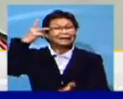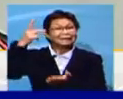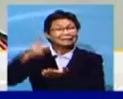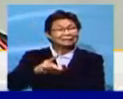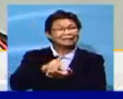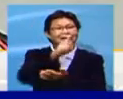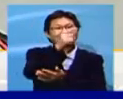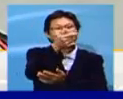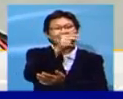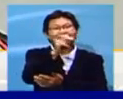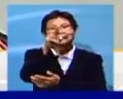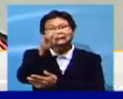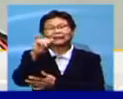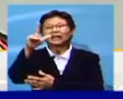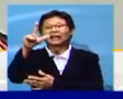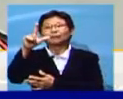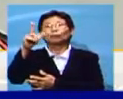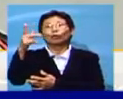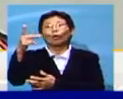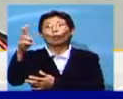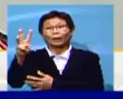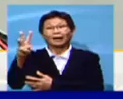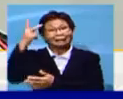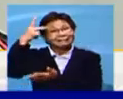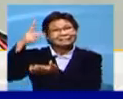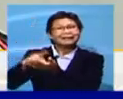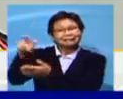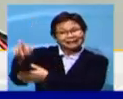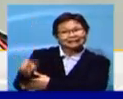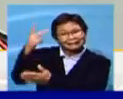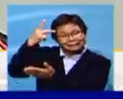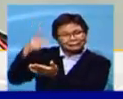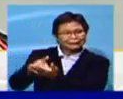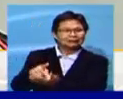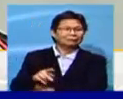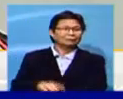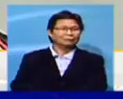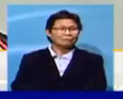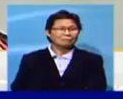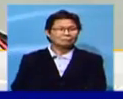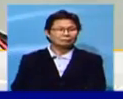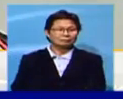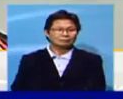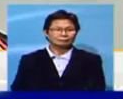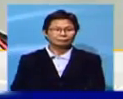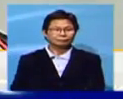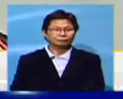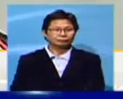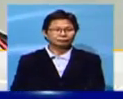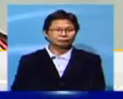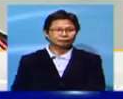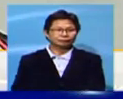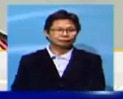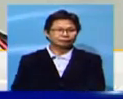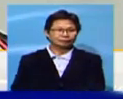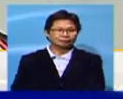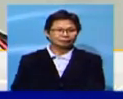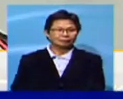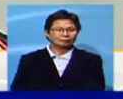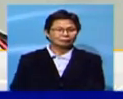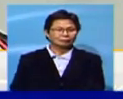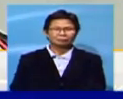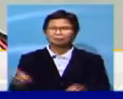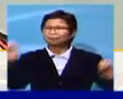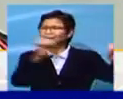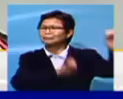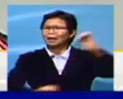koeng sendiri dan Setahu saya tidak ada mana-mana kawasan parlimen di